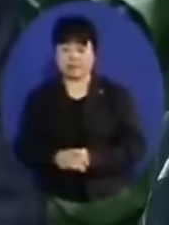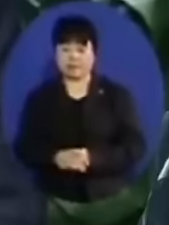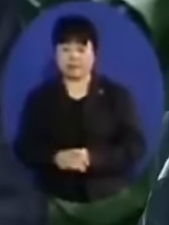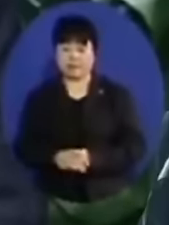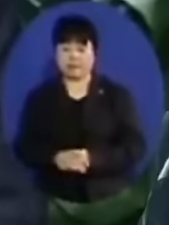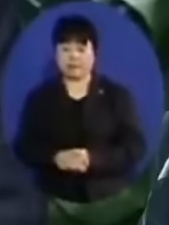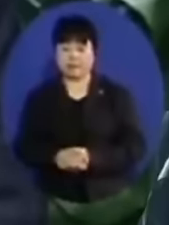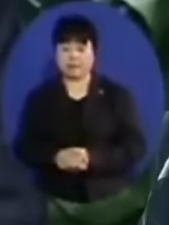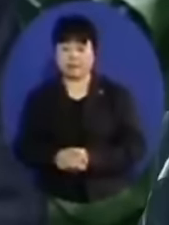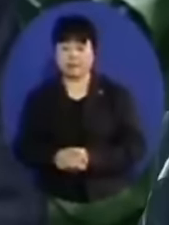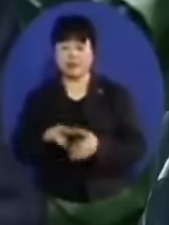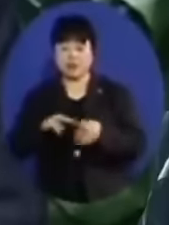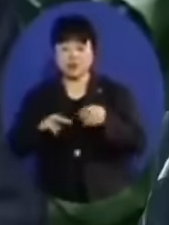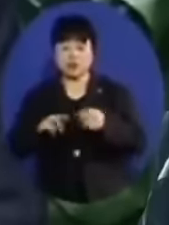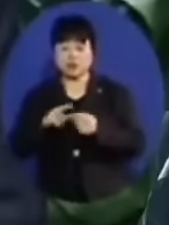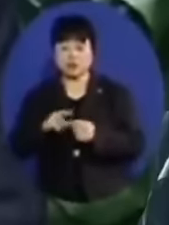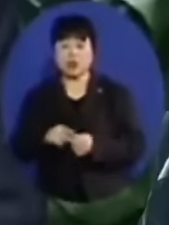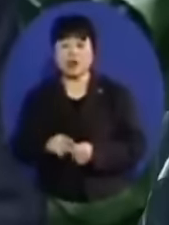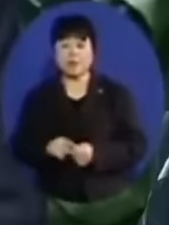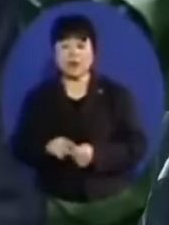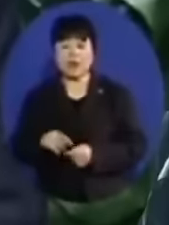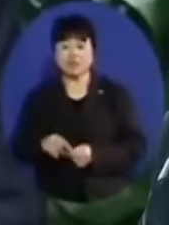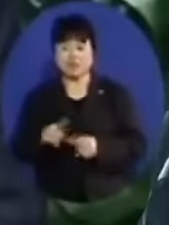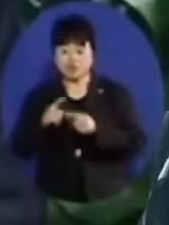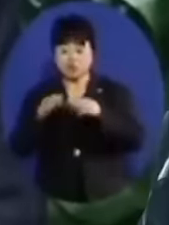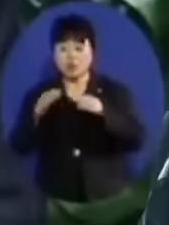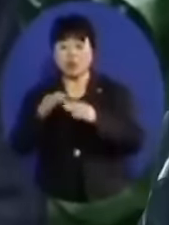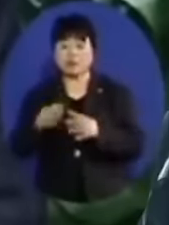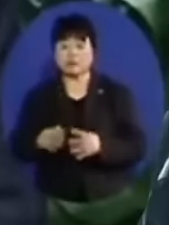이 교회는 반드시 지어지겠는데 조건이 하나 있거든.